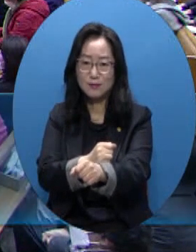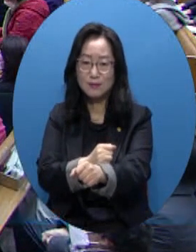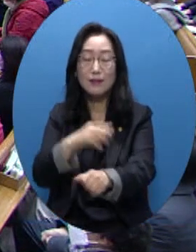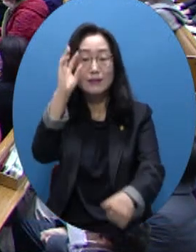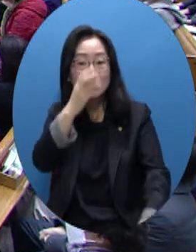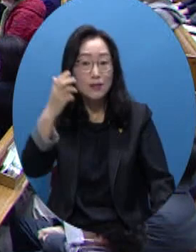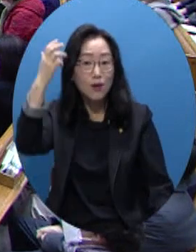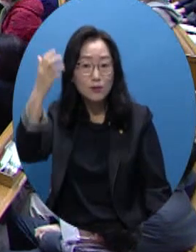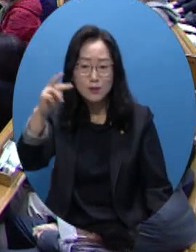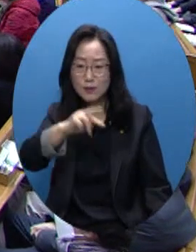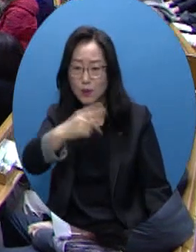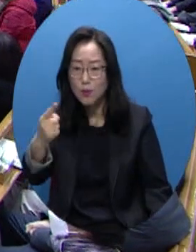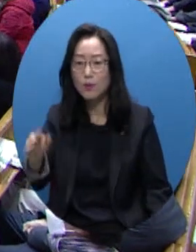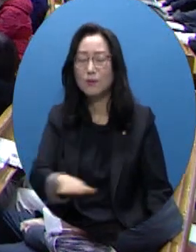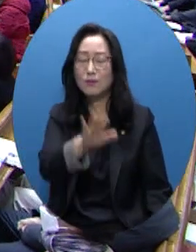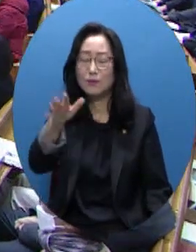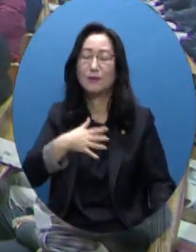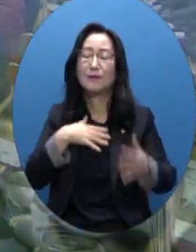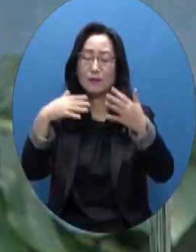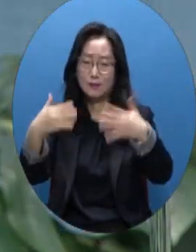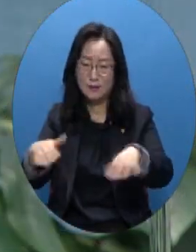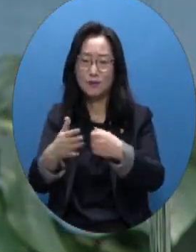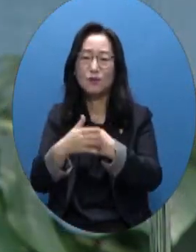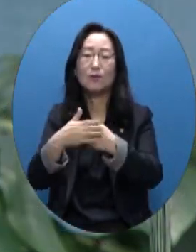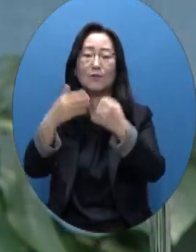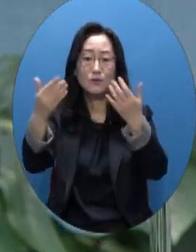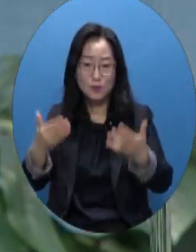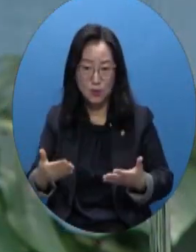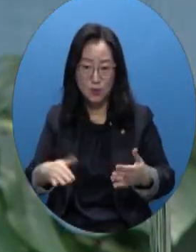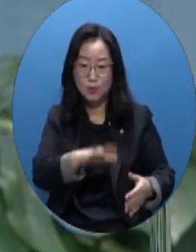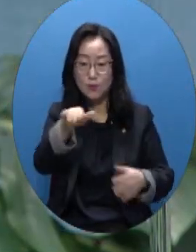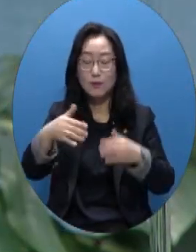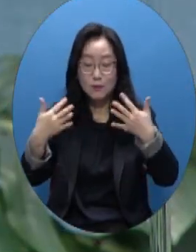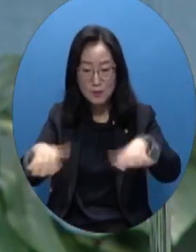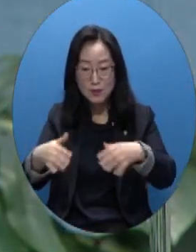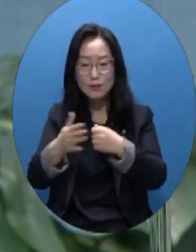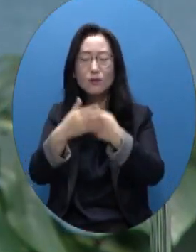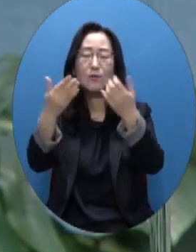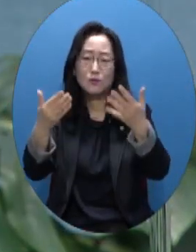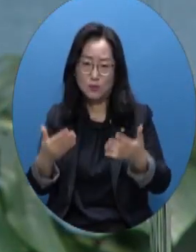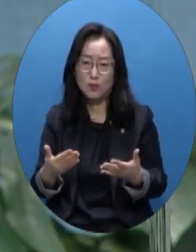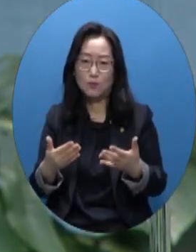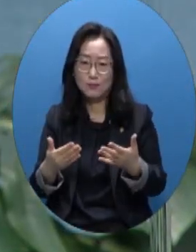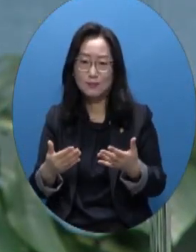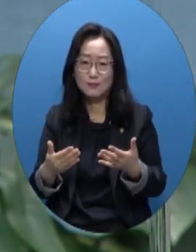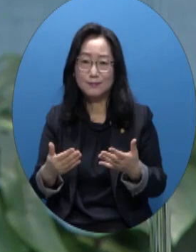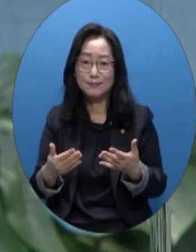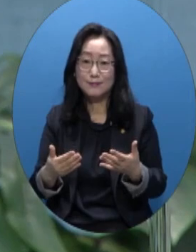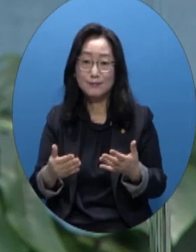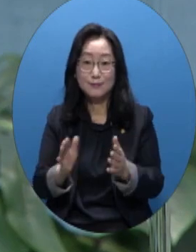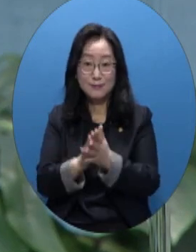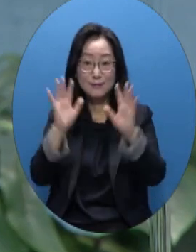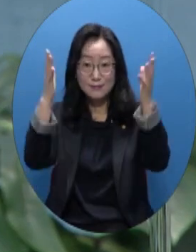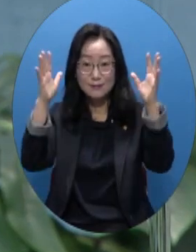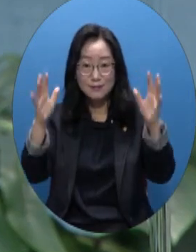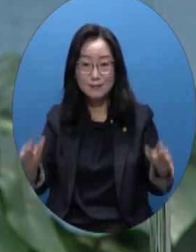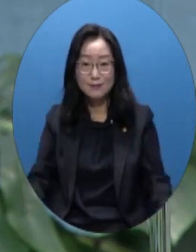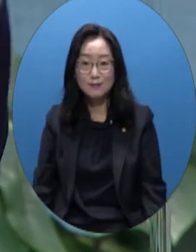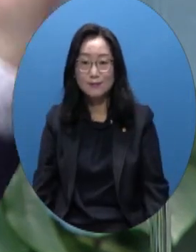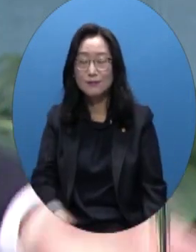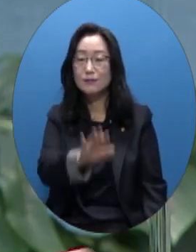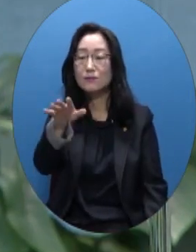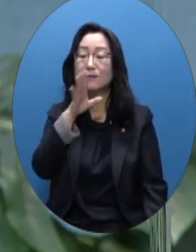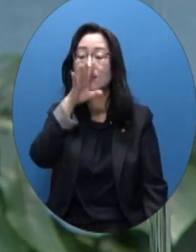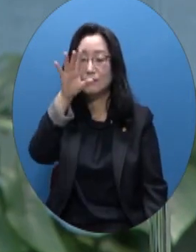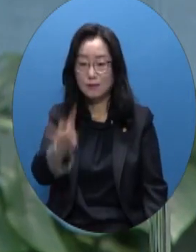성령으로 우리의 약함을 도우 지나니 우리는 합을 도우신 하니 우리 일감을 도우신 아니 할렐루야 우리는